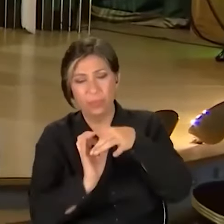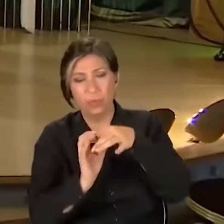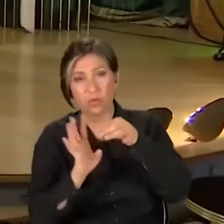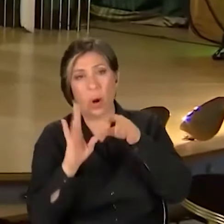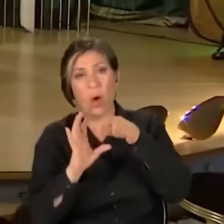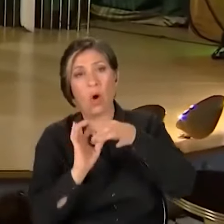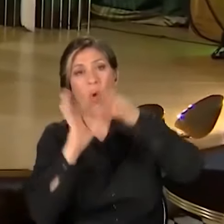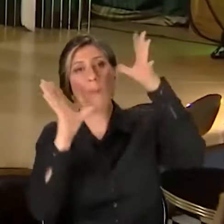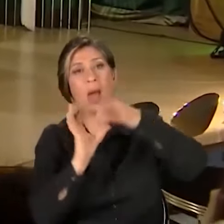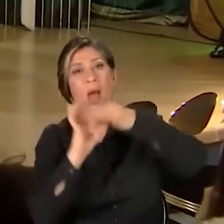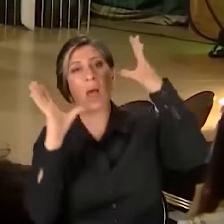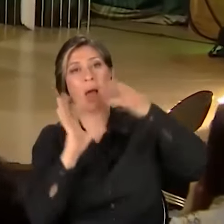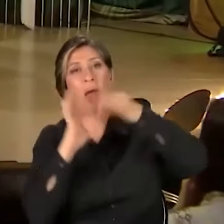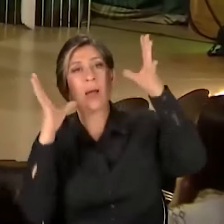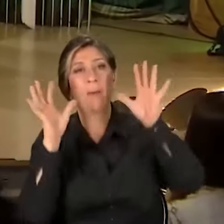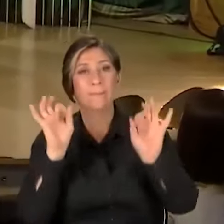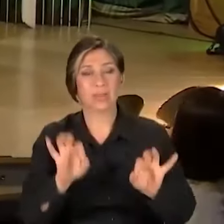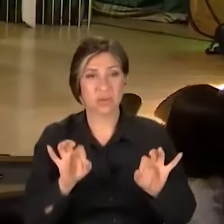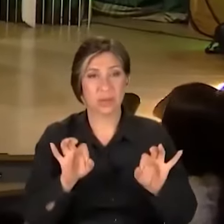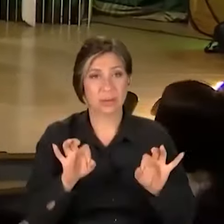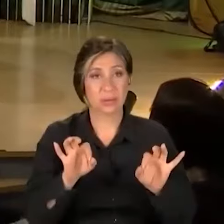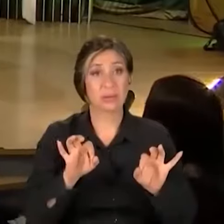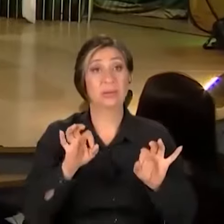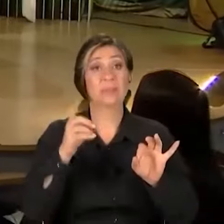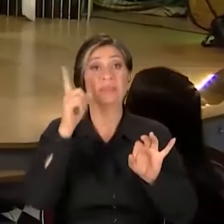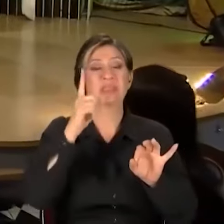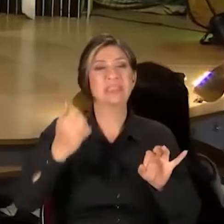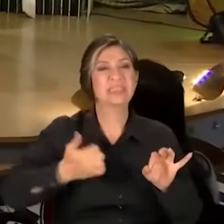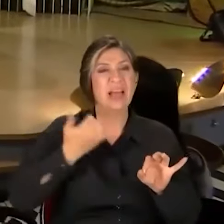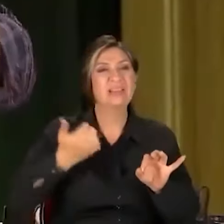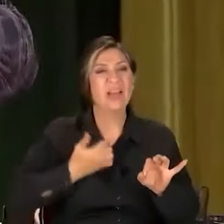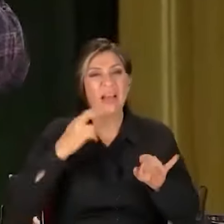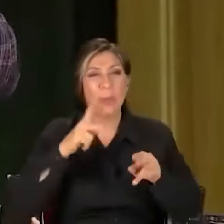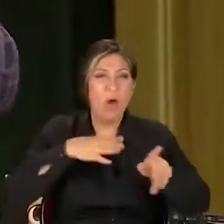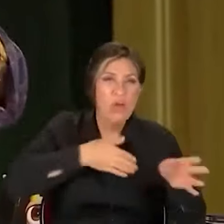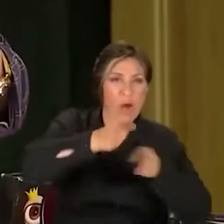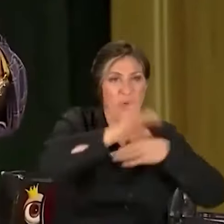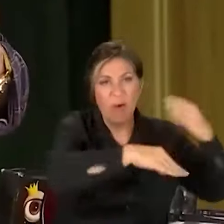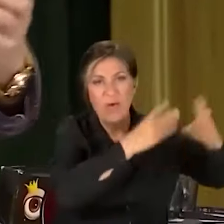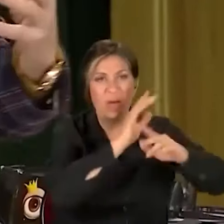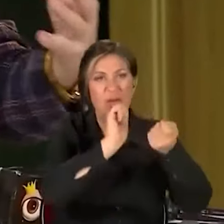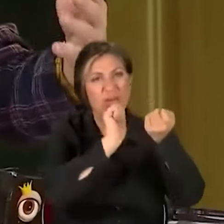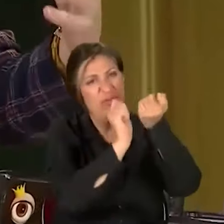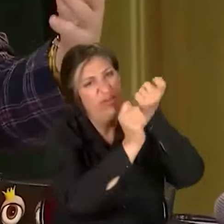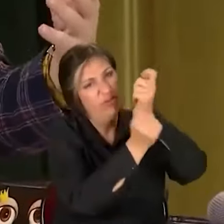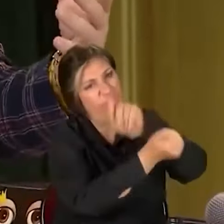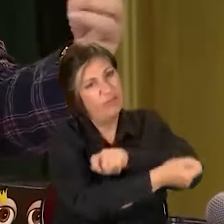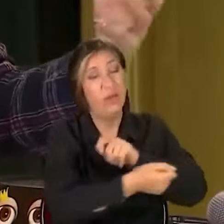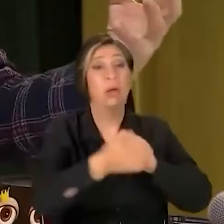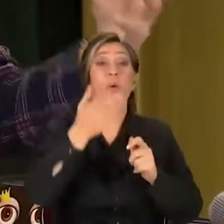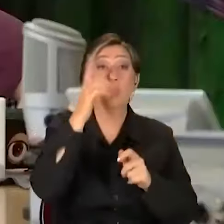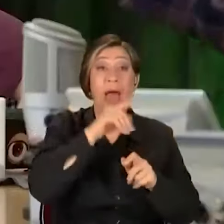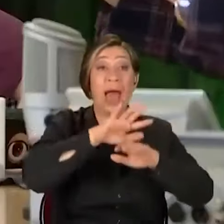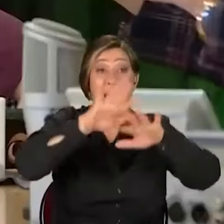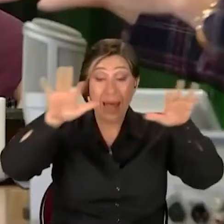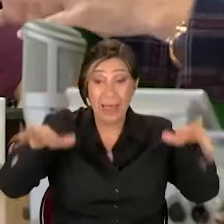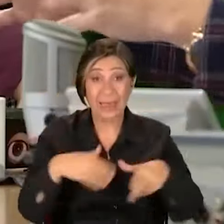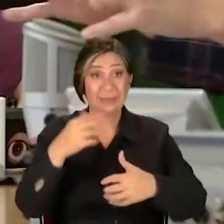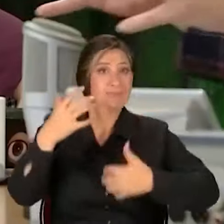kalır, bir süre sonra oradan kopar ve bir serseri mayın gibi dejenereleşir. Çünkü herkes,